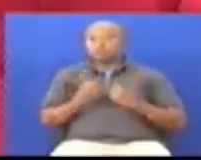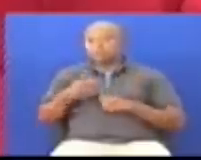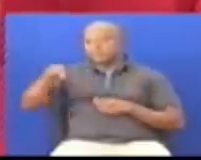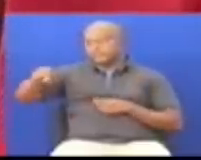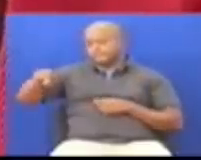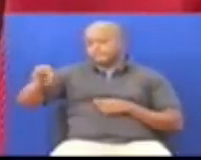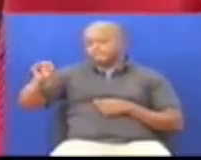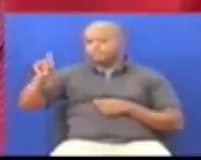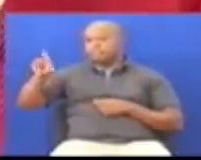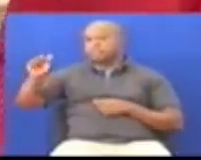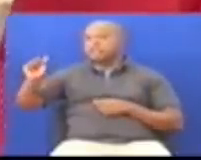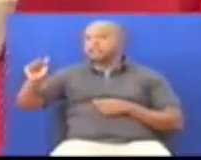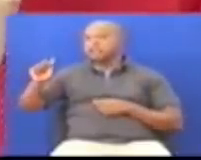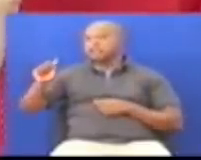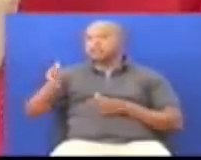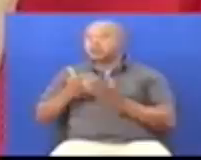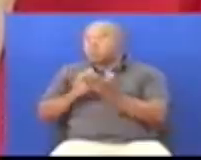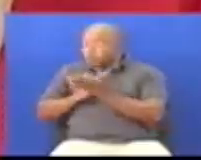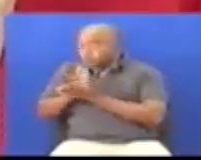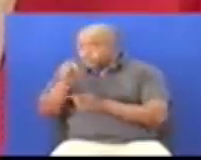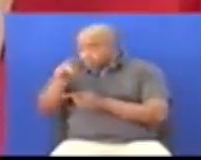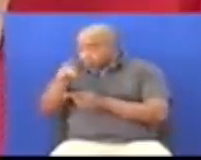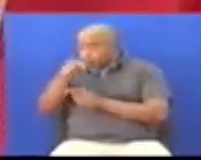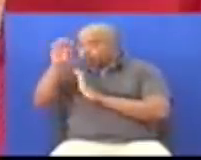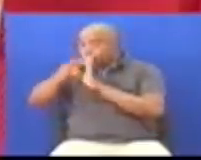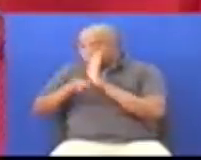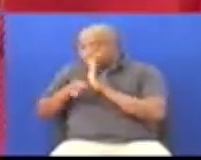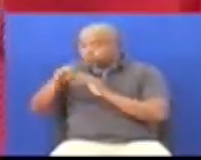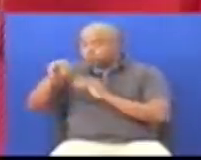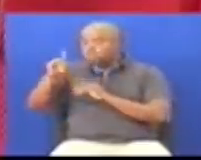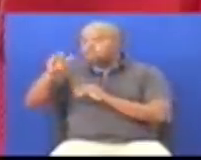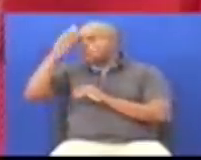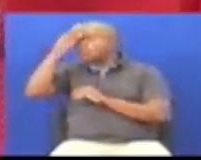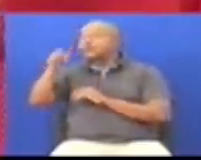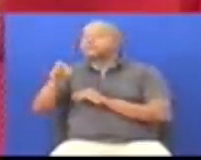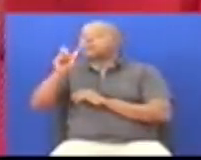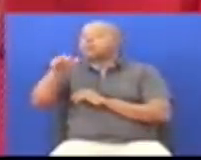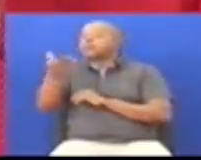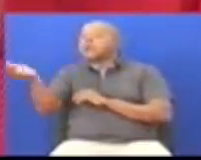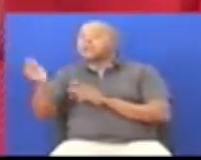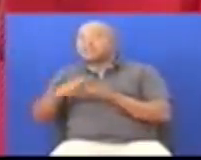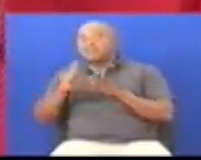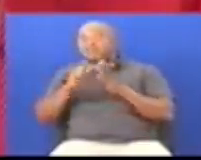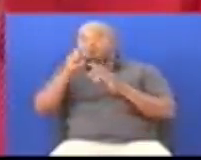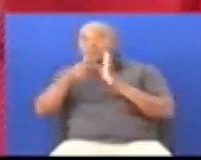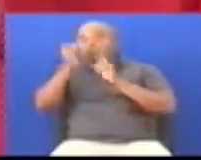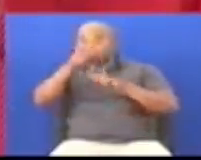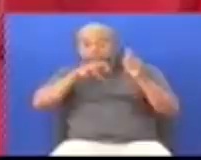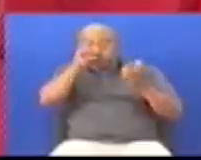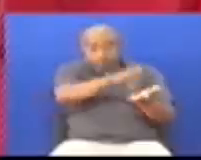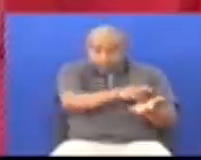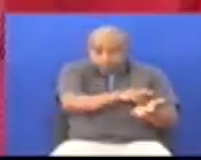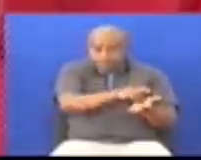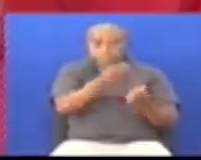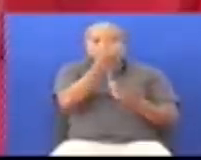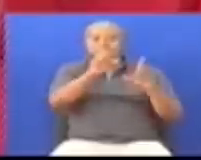sababu utakuwa unajua Watanzania wote waliopo leo, kwa sababu akiingia airport anapewa kitambulisho cha NIDA, unajua amekuja kwa ajili gani